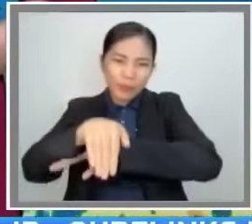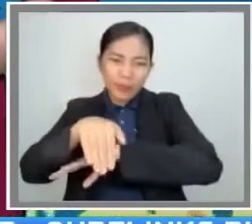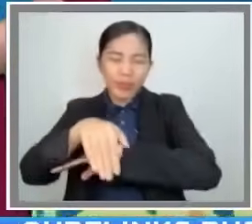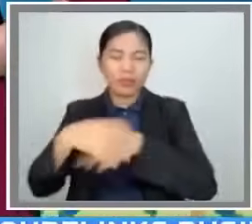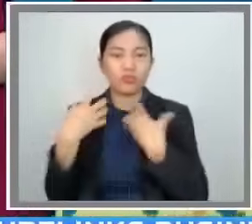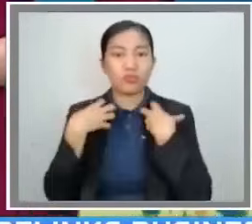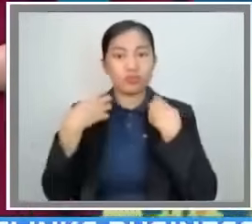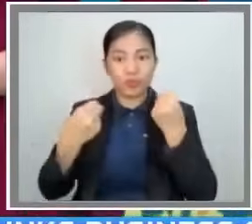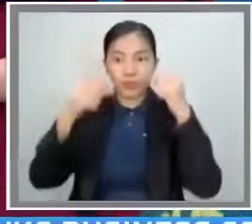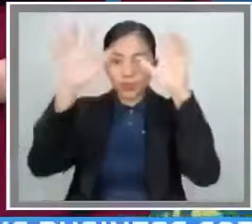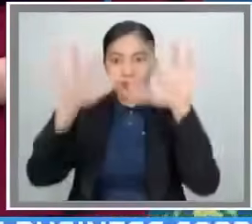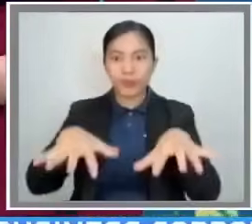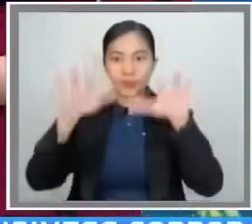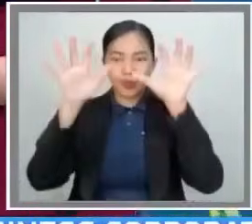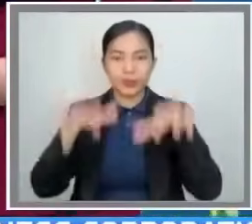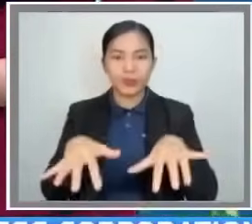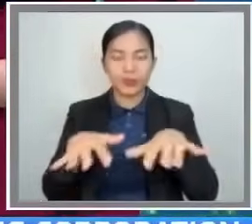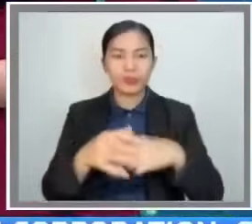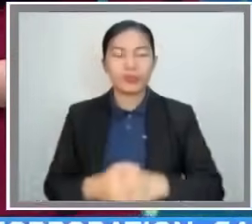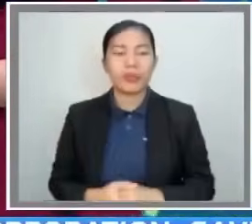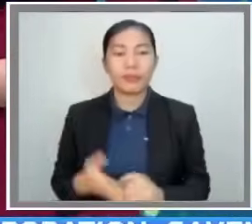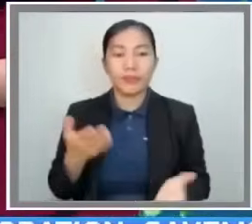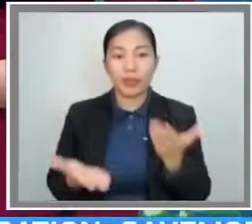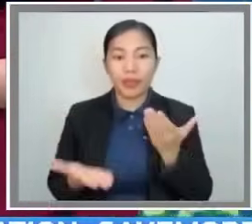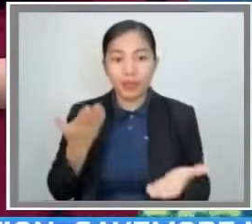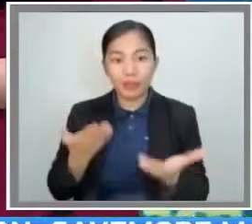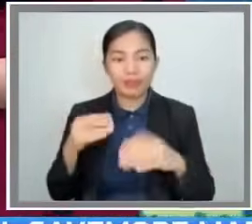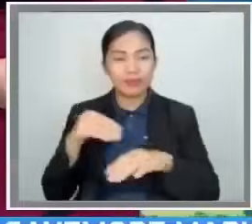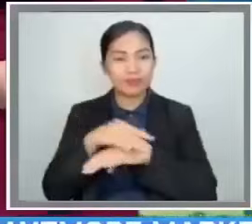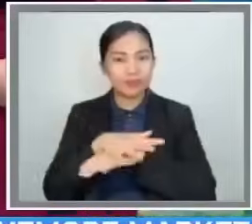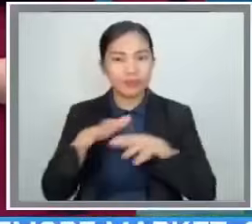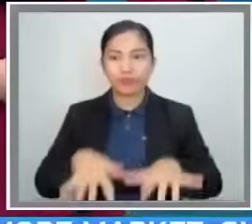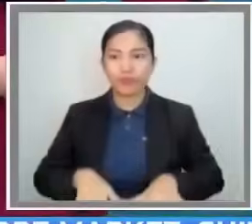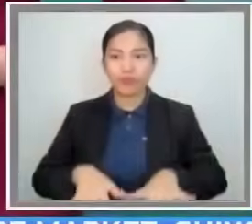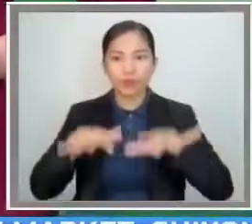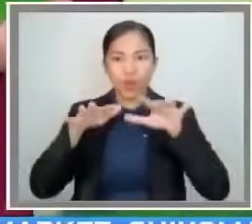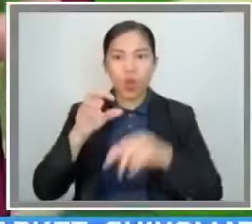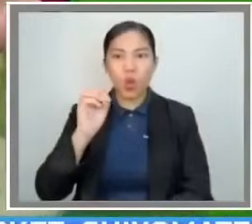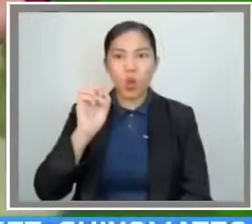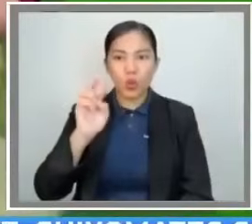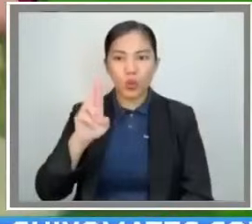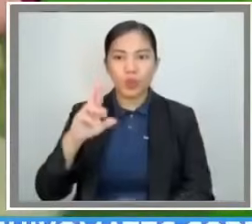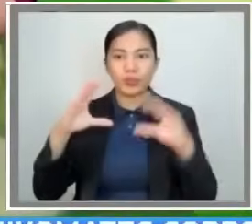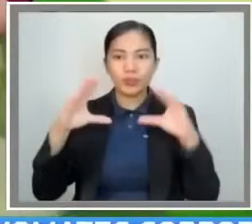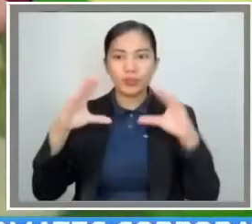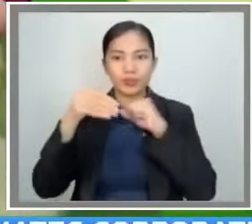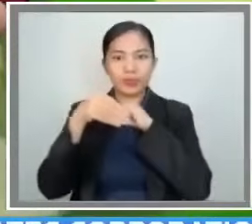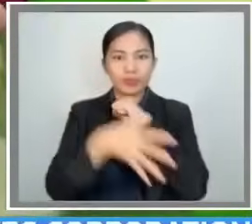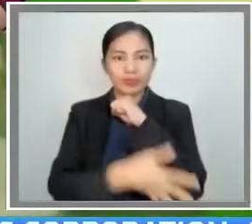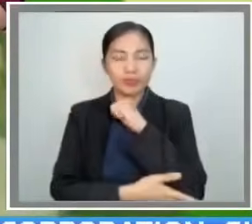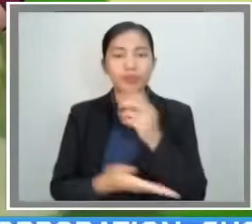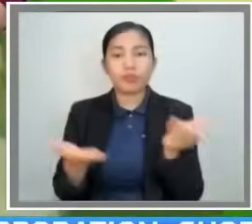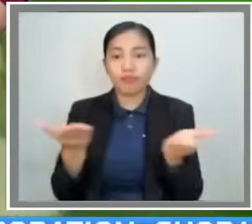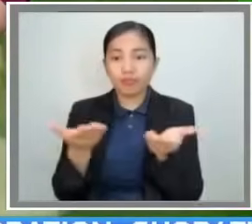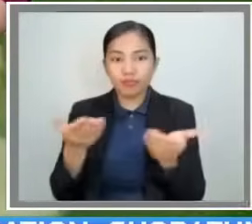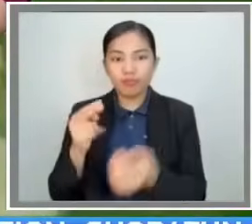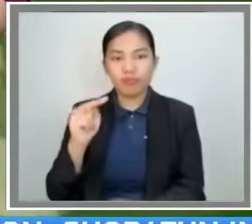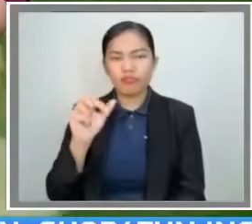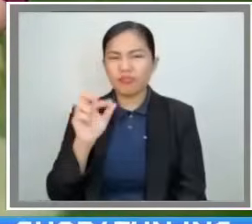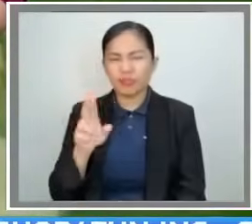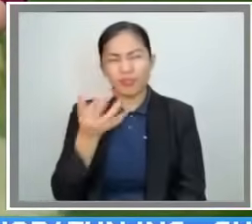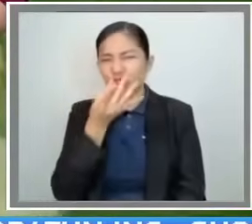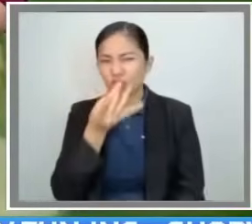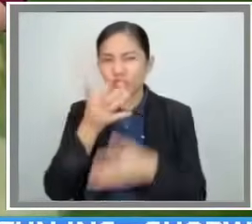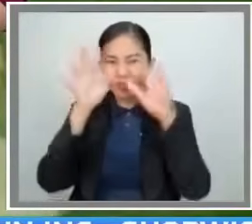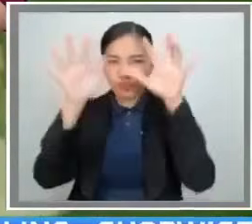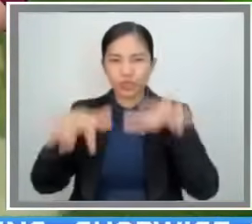ilang lugar na maaaring magdulot ng baha o kaya naman ay landslide. Mababa naman ang tsansa ng ulan dito sa Metro Manila